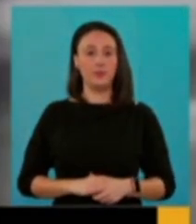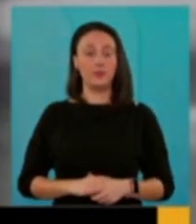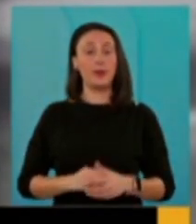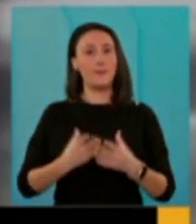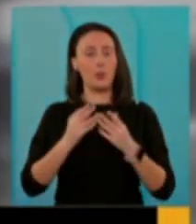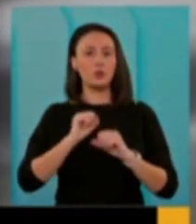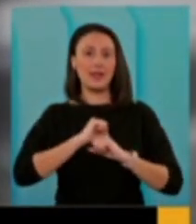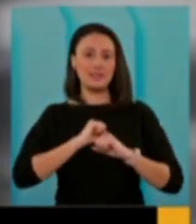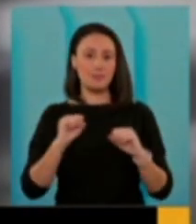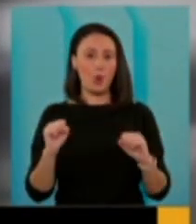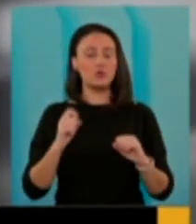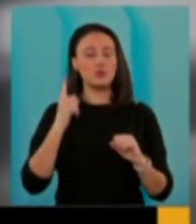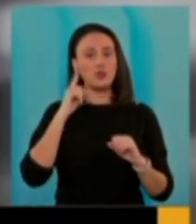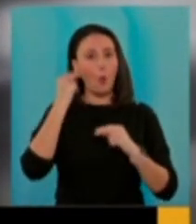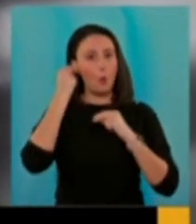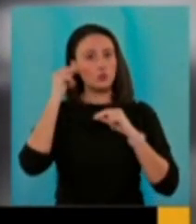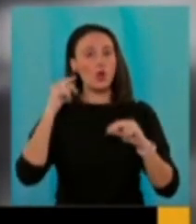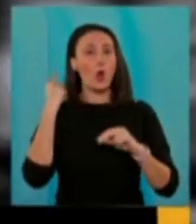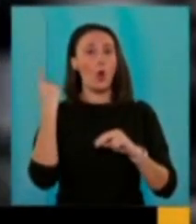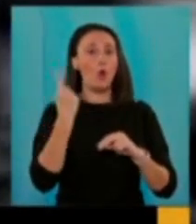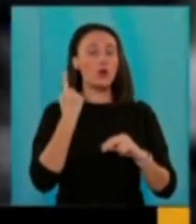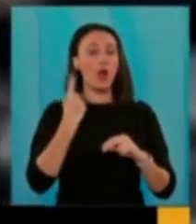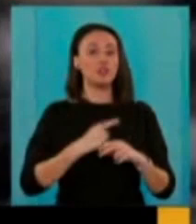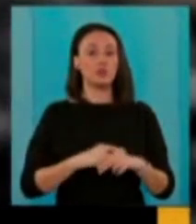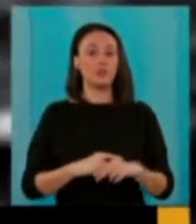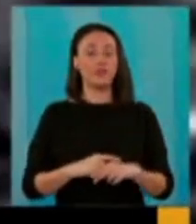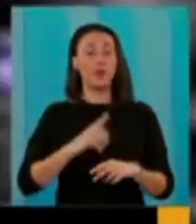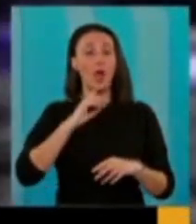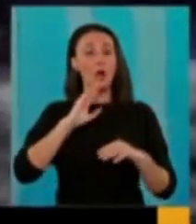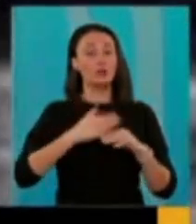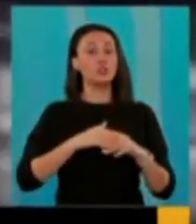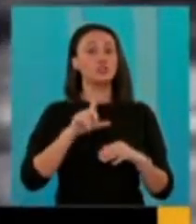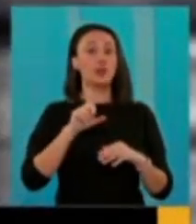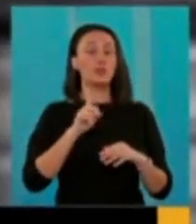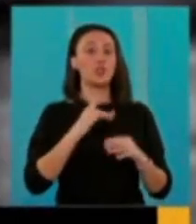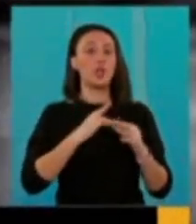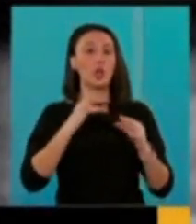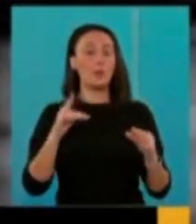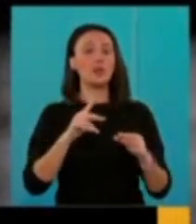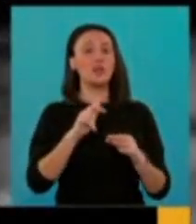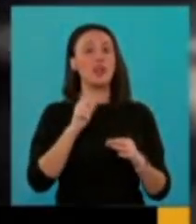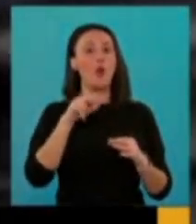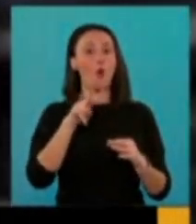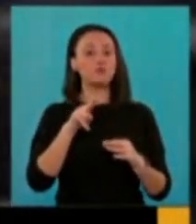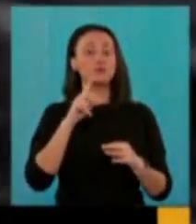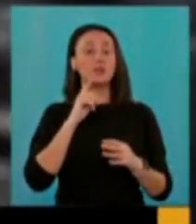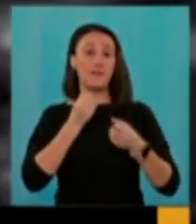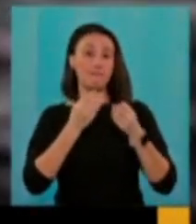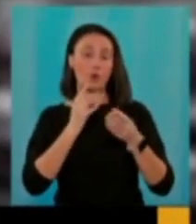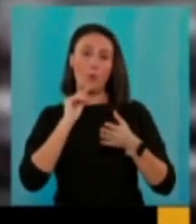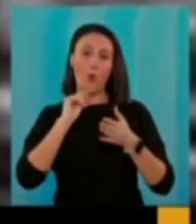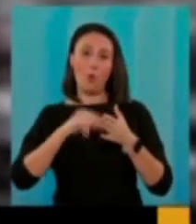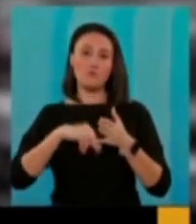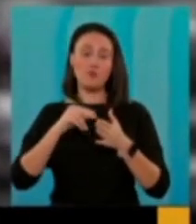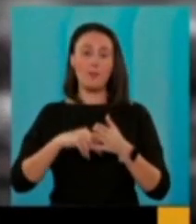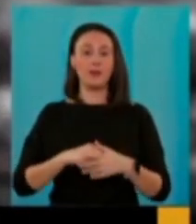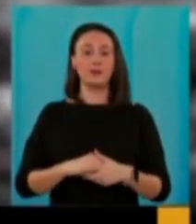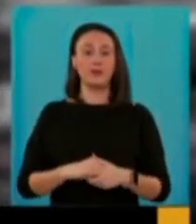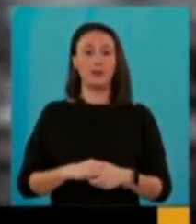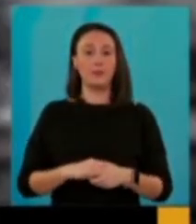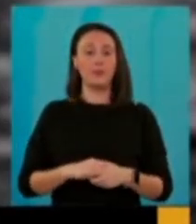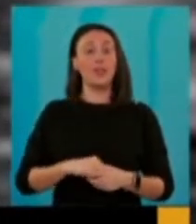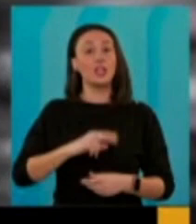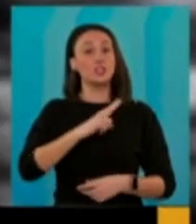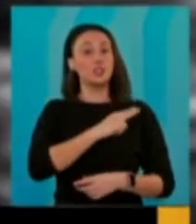Mai multe explozii au fost semnalate în orășelul Radehiv, la 70 de kilometri de Lviv. Informațiile au fost confirmate de Maxim